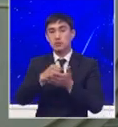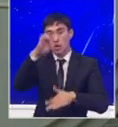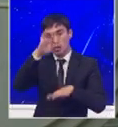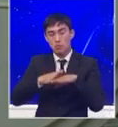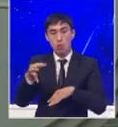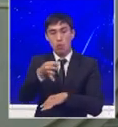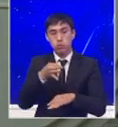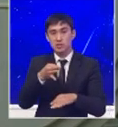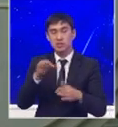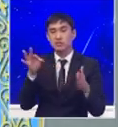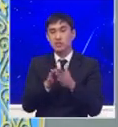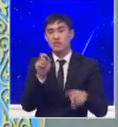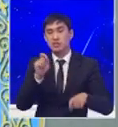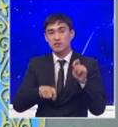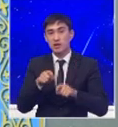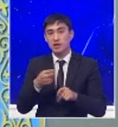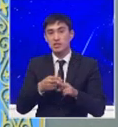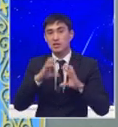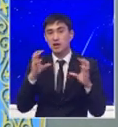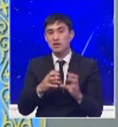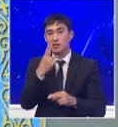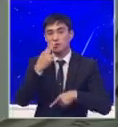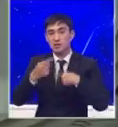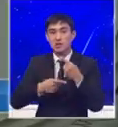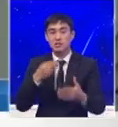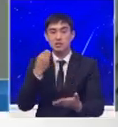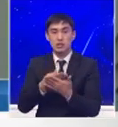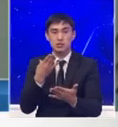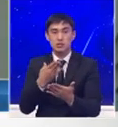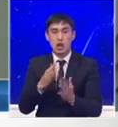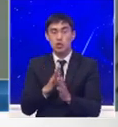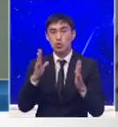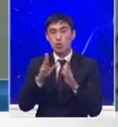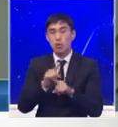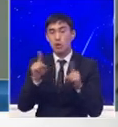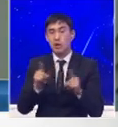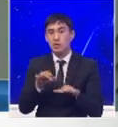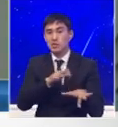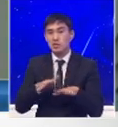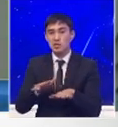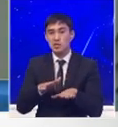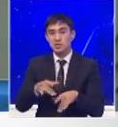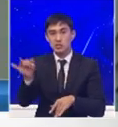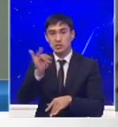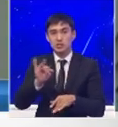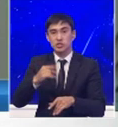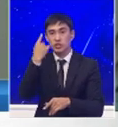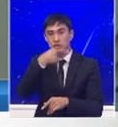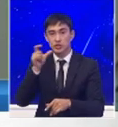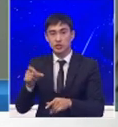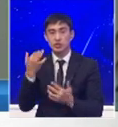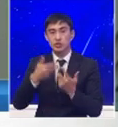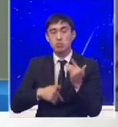акима области. Целью фестиваля является сохранение национальных ценностей, широкая пропаганда деятельности исторических личностей